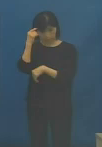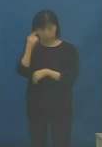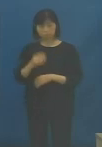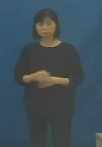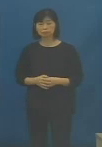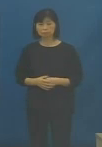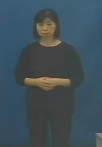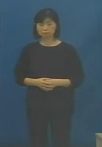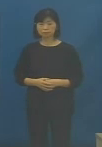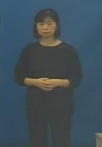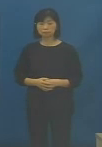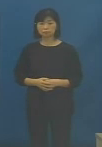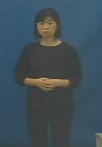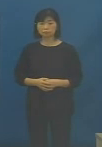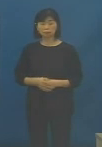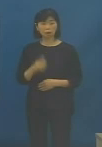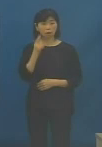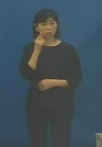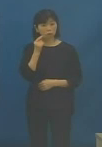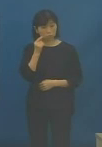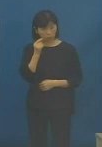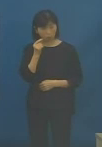からもし、